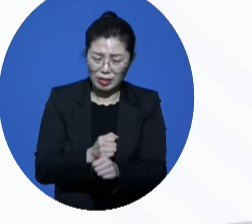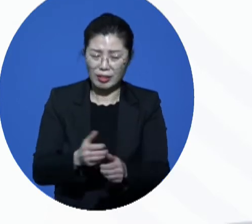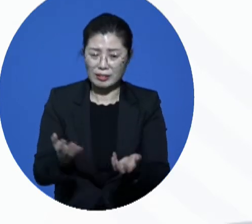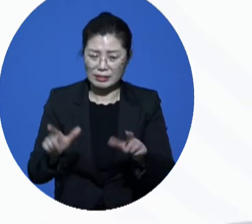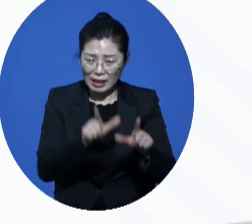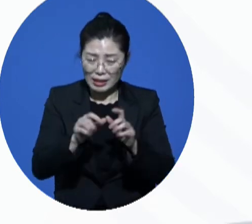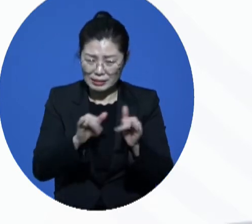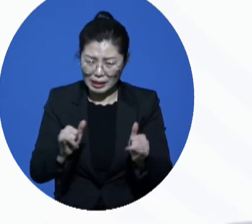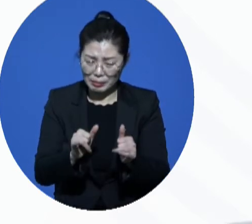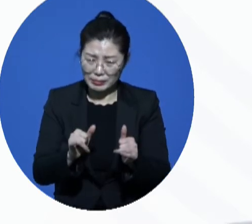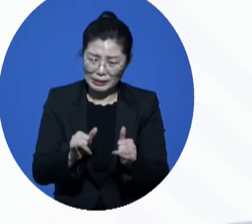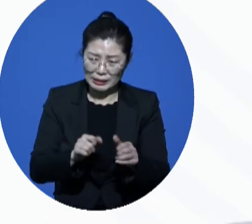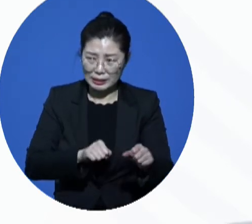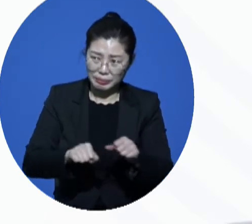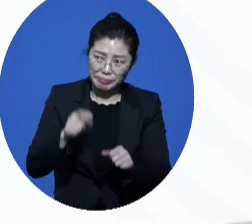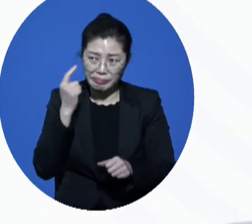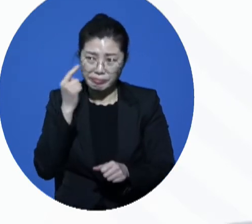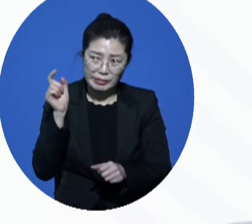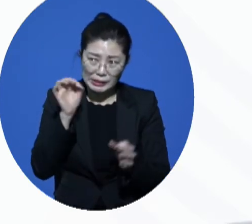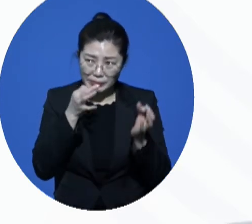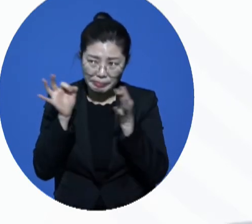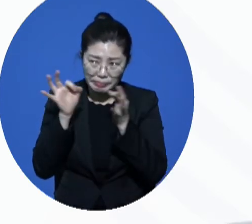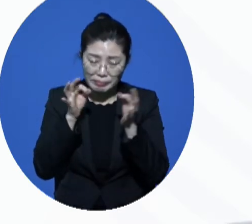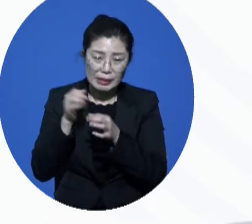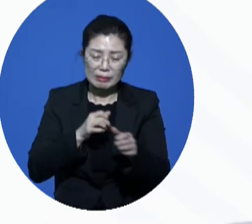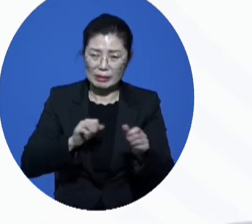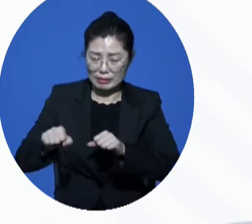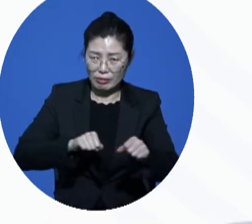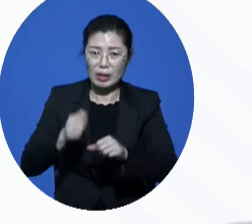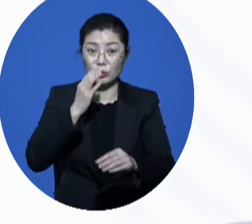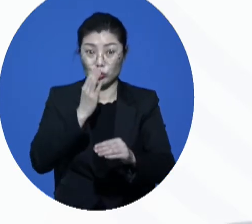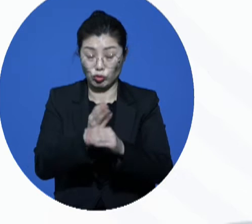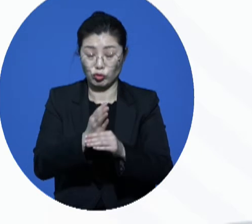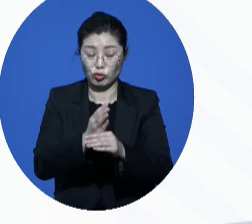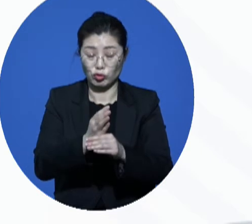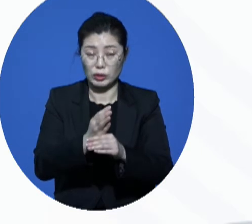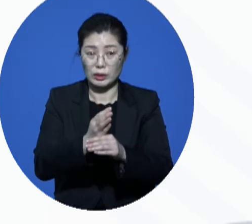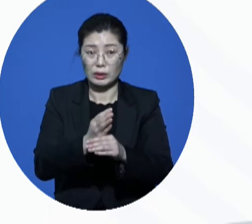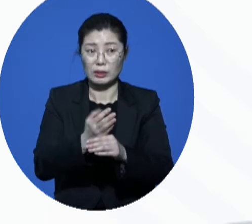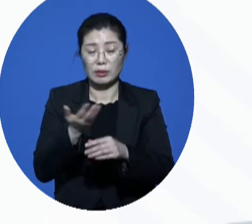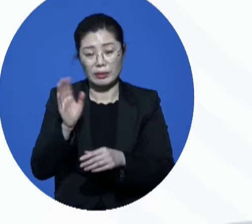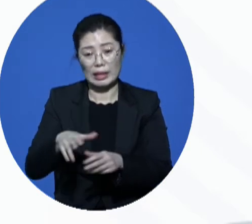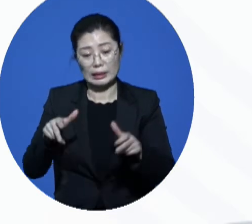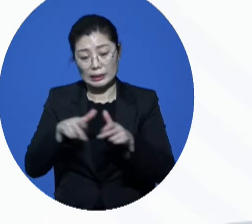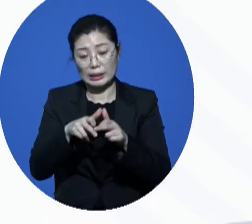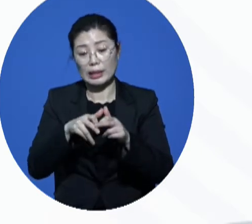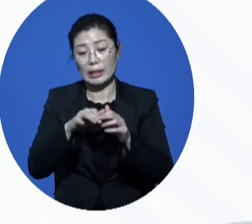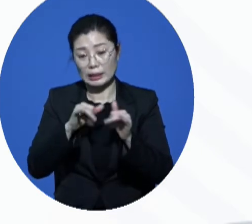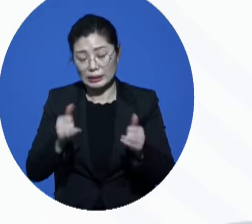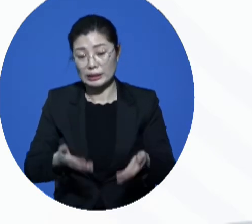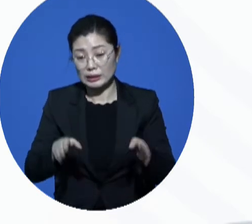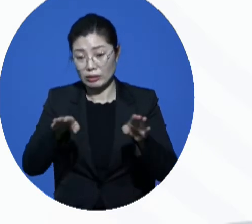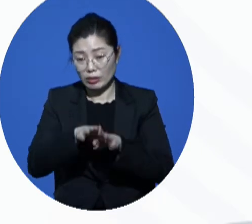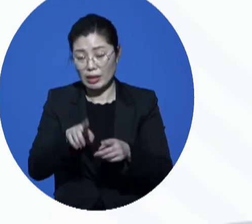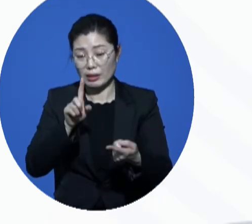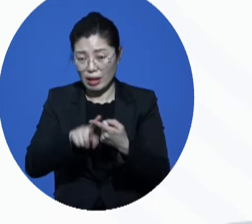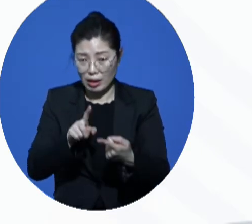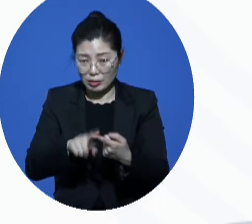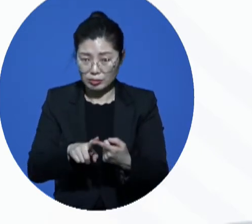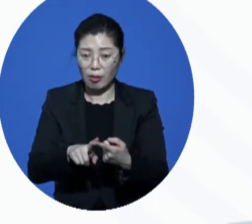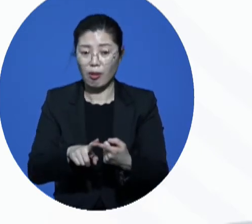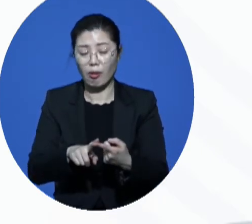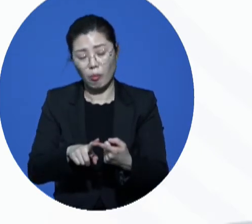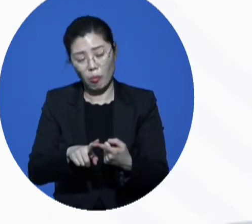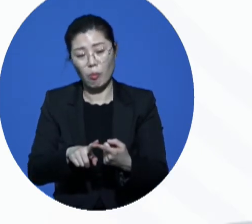것을 통제하기가 더 원활해지는 것이죠. 그리고 장애인 시설에 대해서 반대하고 장애인의 입주하는